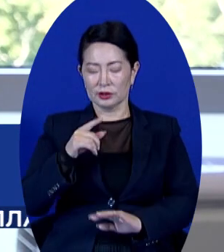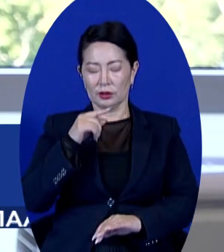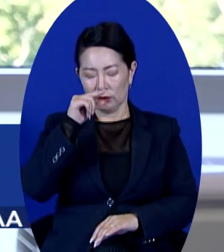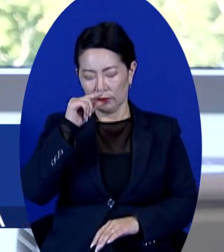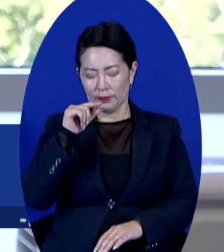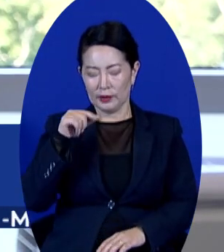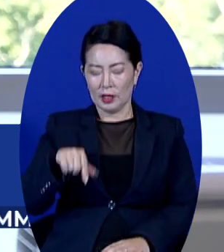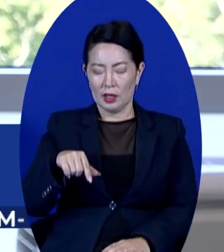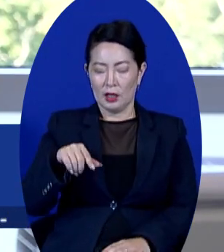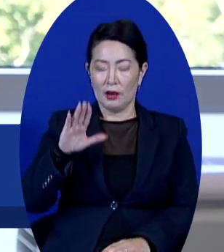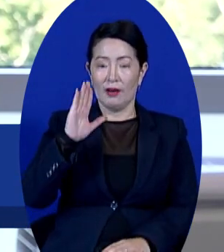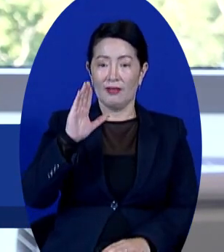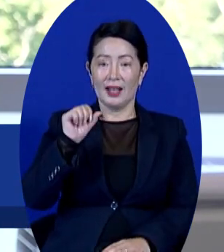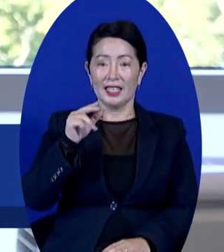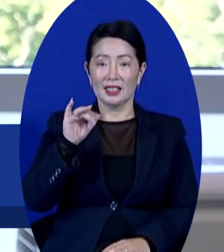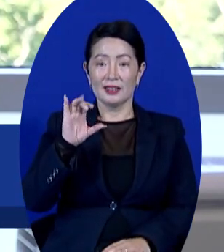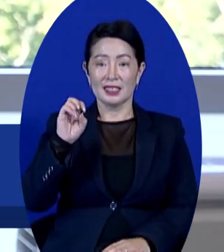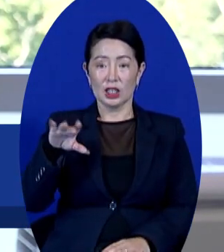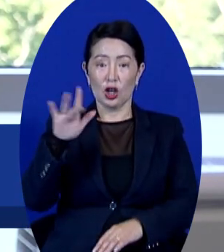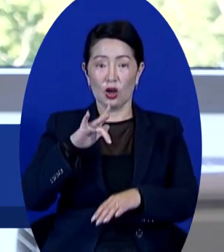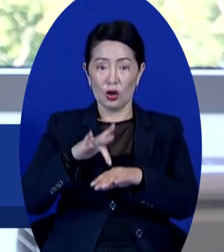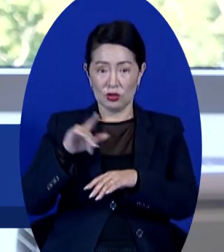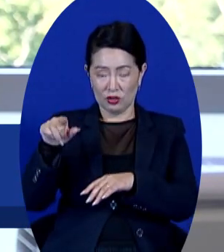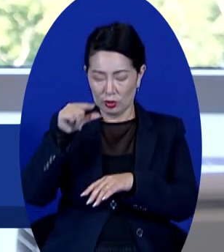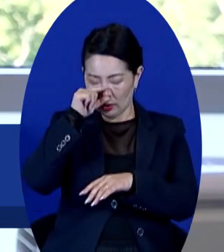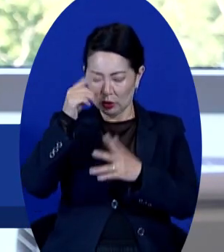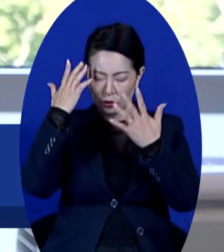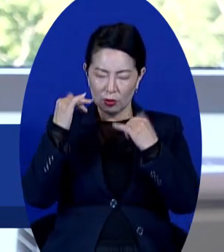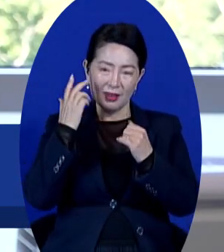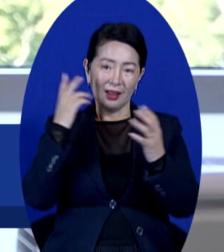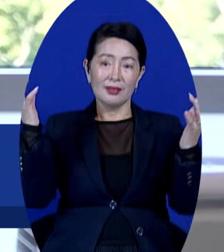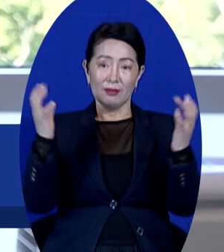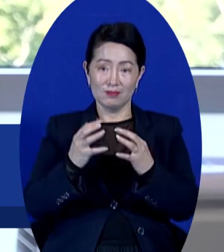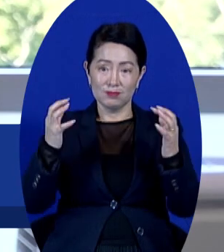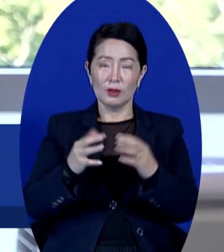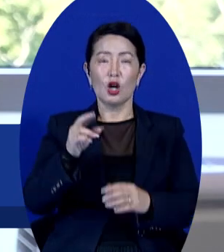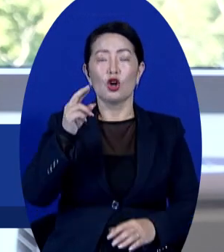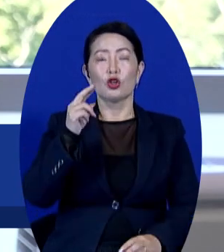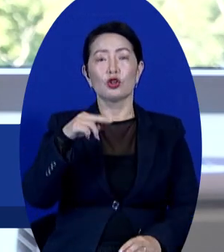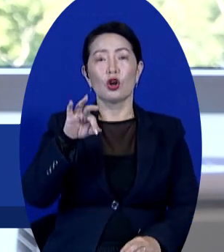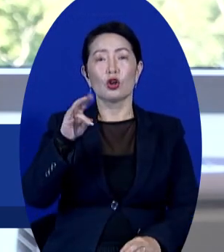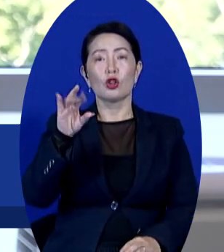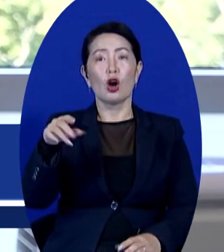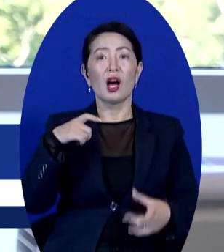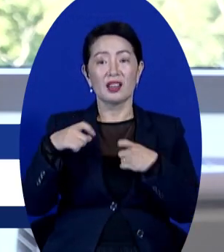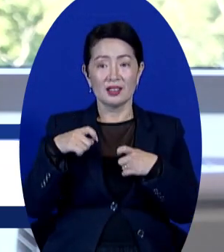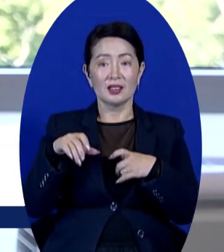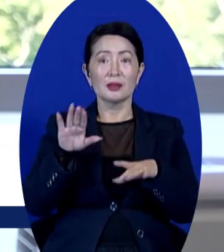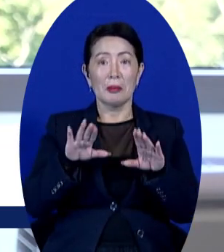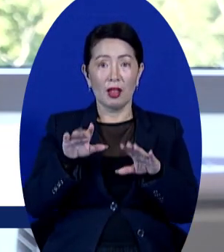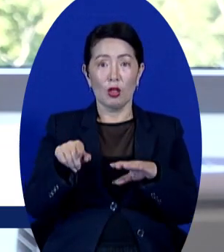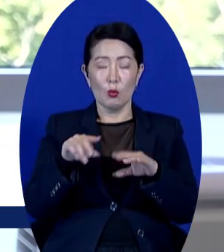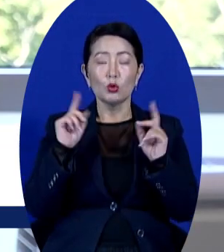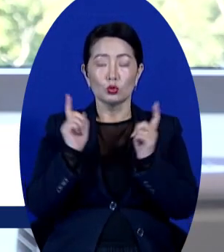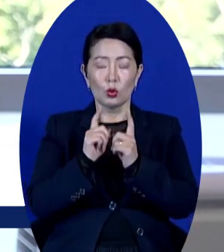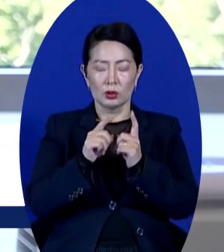хотод орны эдийн засгийн форум гэдэг зохион байгуулсан. Тэгэхээр зэрэг Монгол улсын ерөнхий сайд энэ